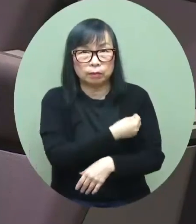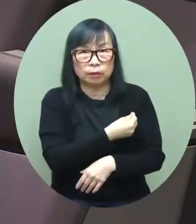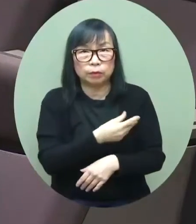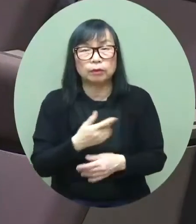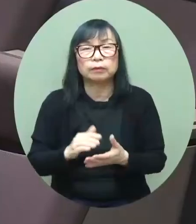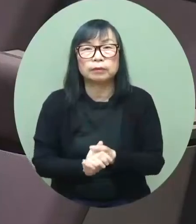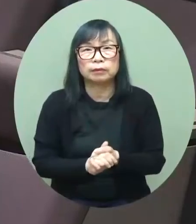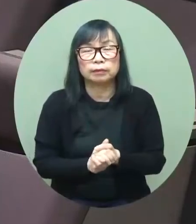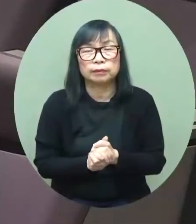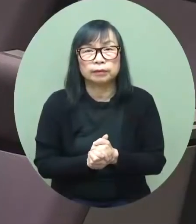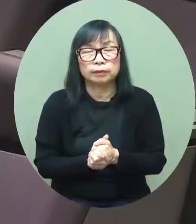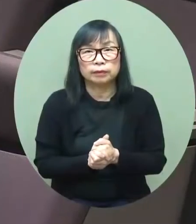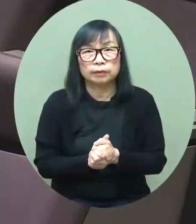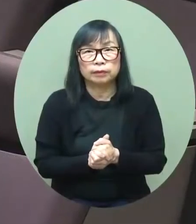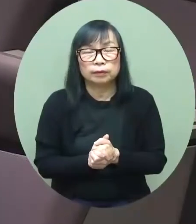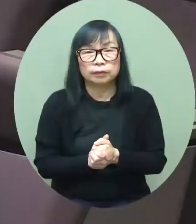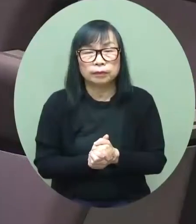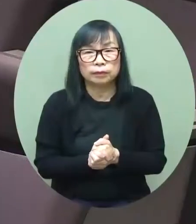唔該曬。